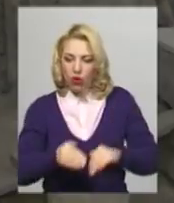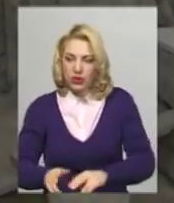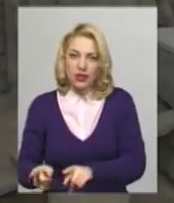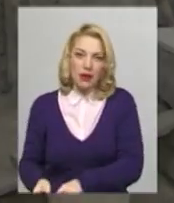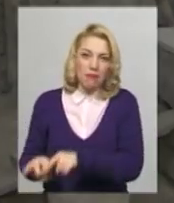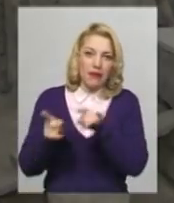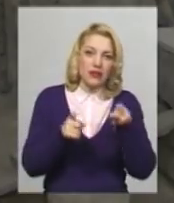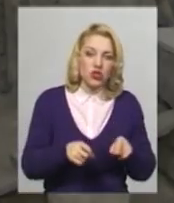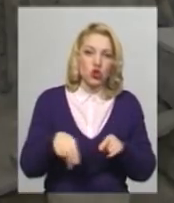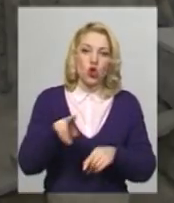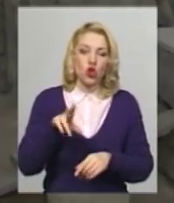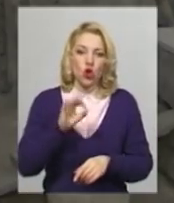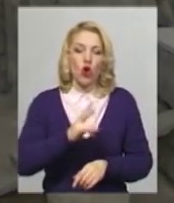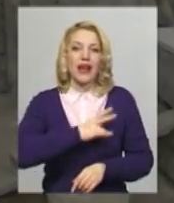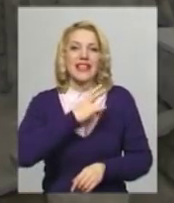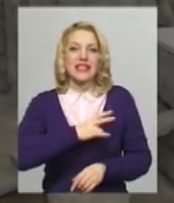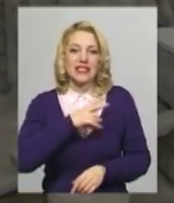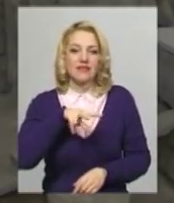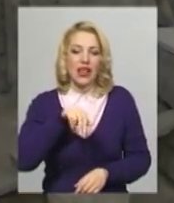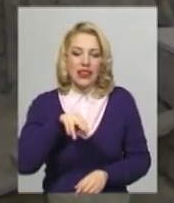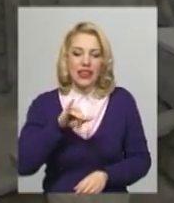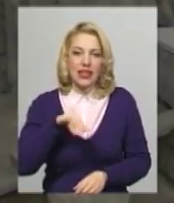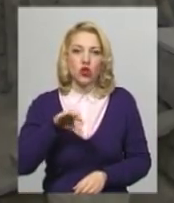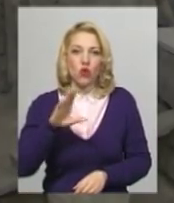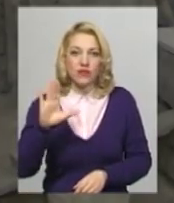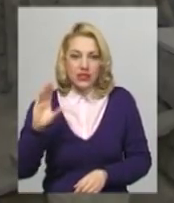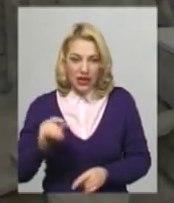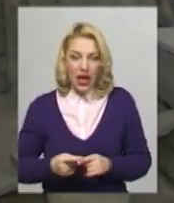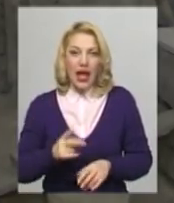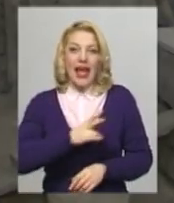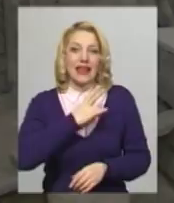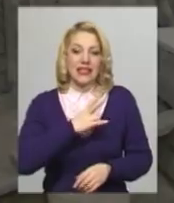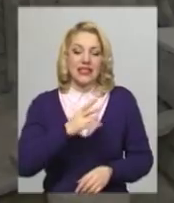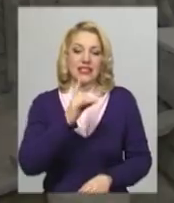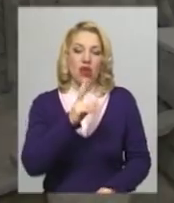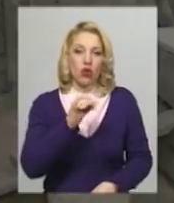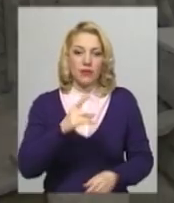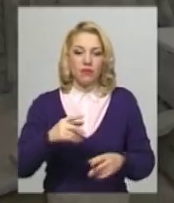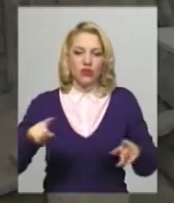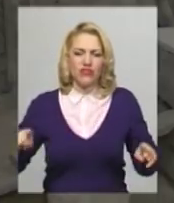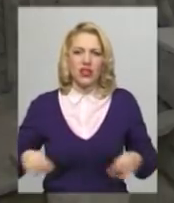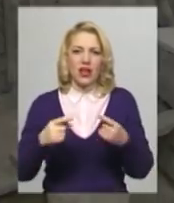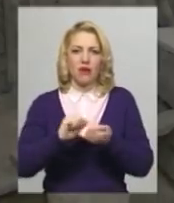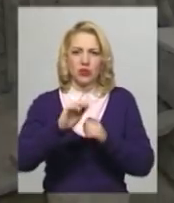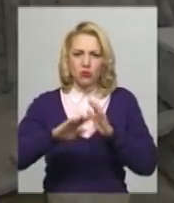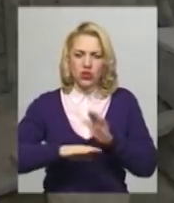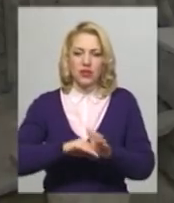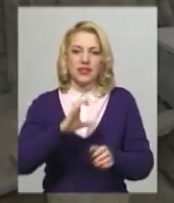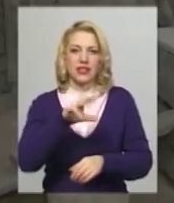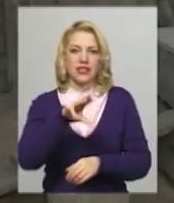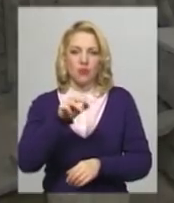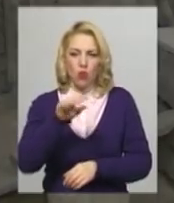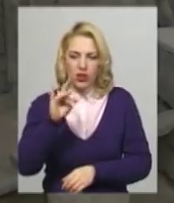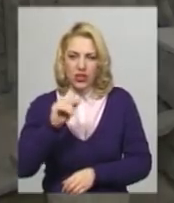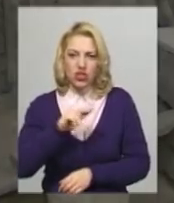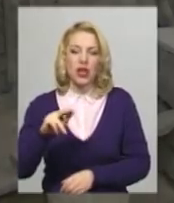Литовського, і князі Коріатовичі почали відбудовувати тут фортеці, Кам'янець-Подільський, Смотрич, в тому числі і Меджибіж.